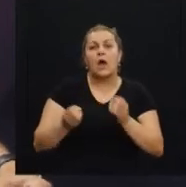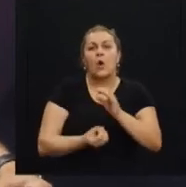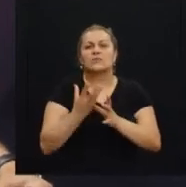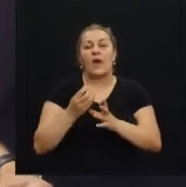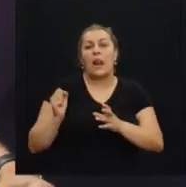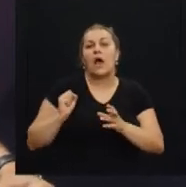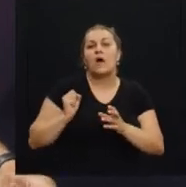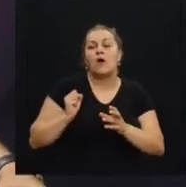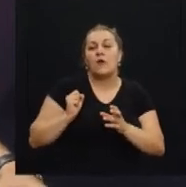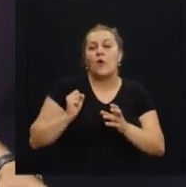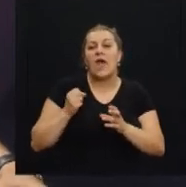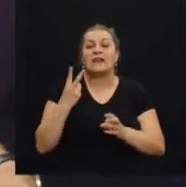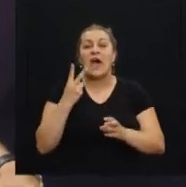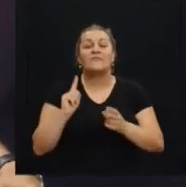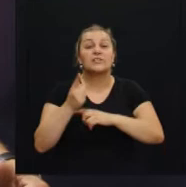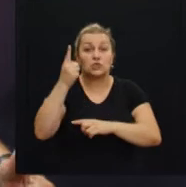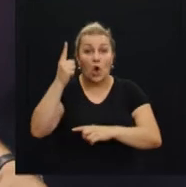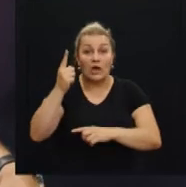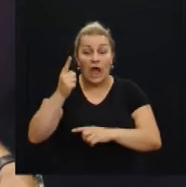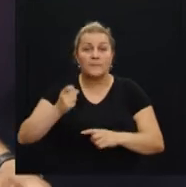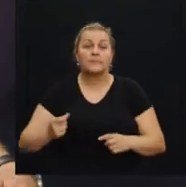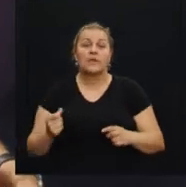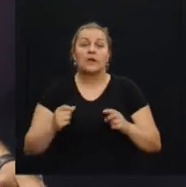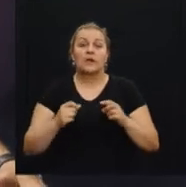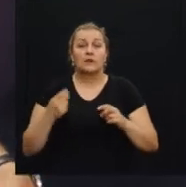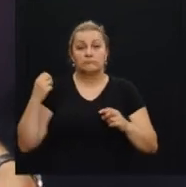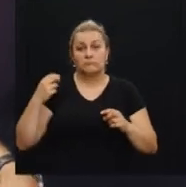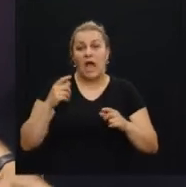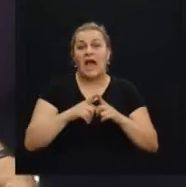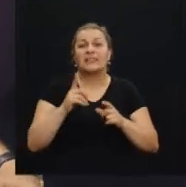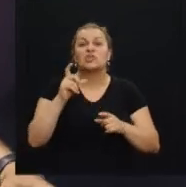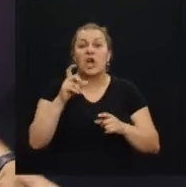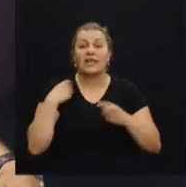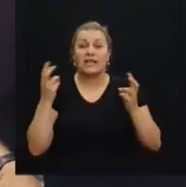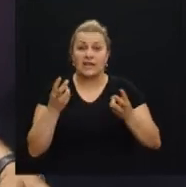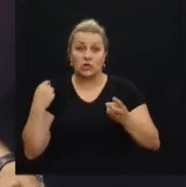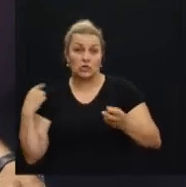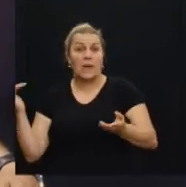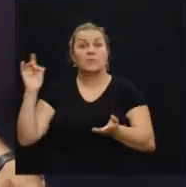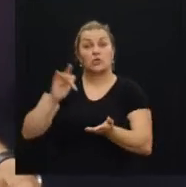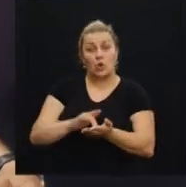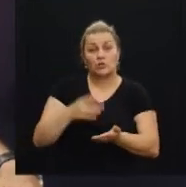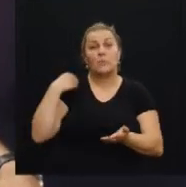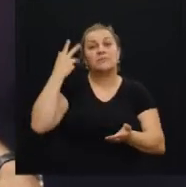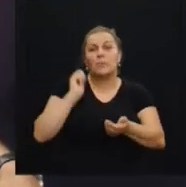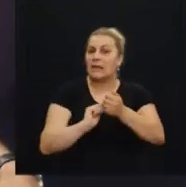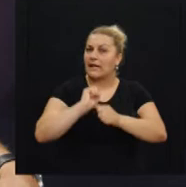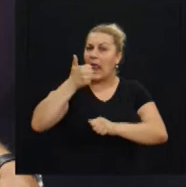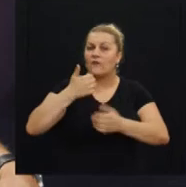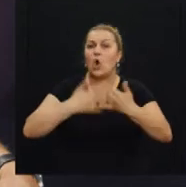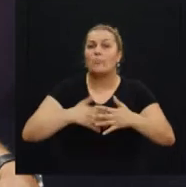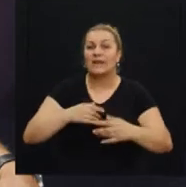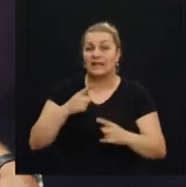vojarna Visoka, mi smo tu dovedeni, Ante Šatlak je tražio da mi dođemo i mi smo u biti glavni bili operativni